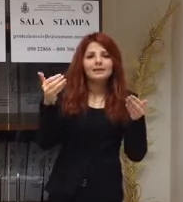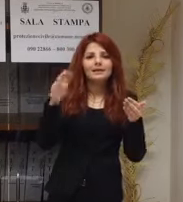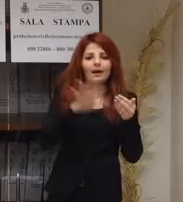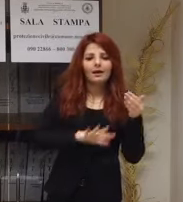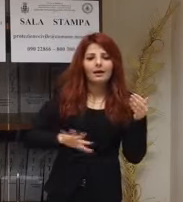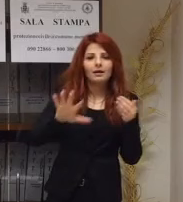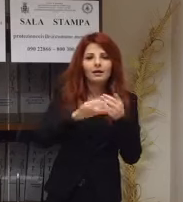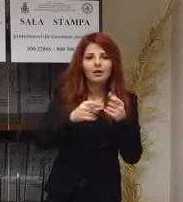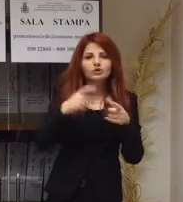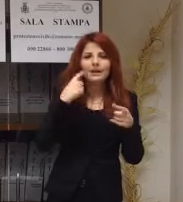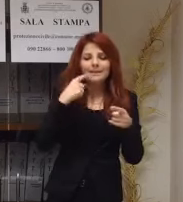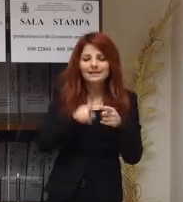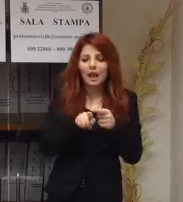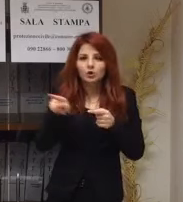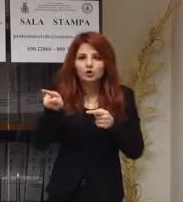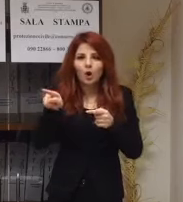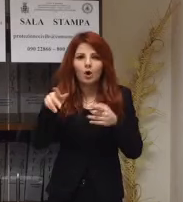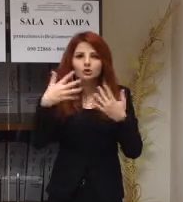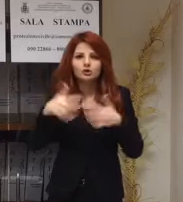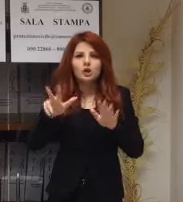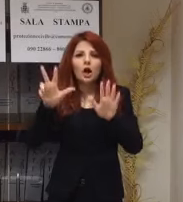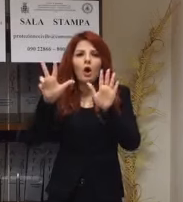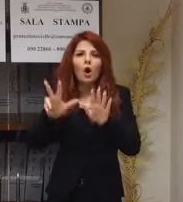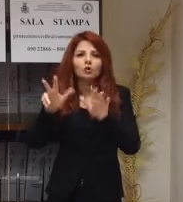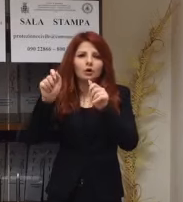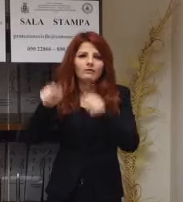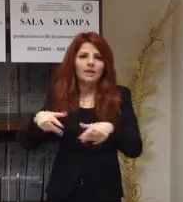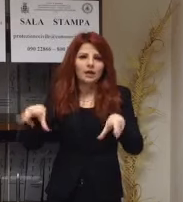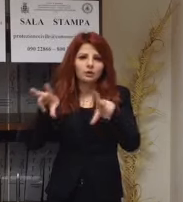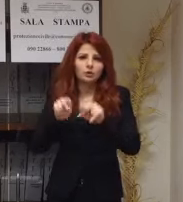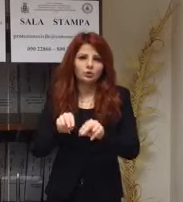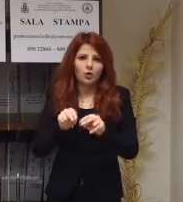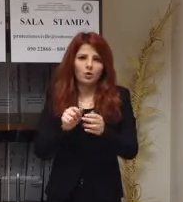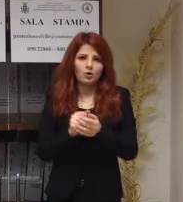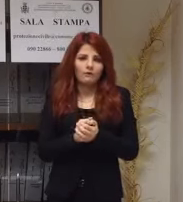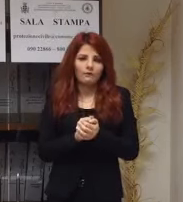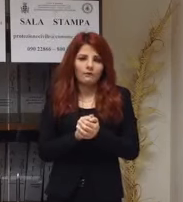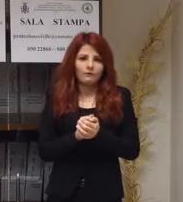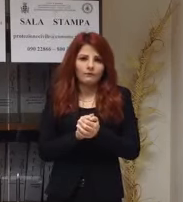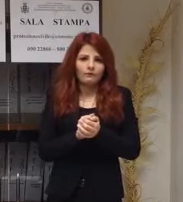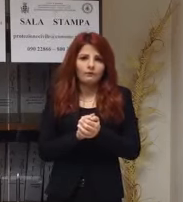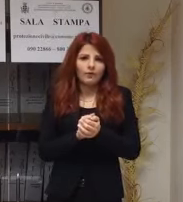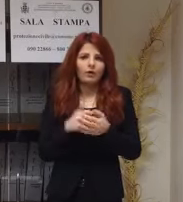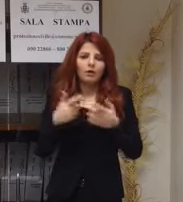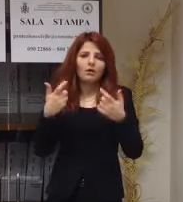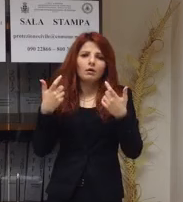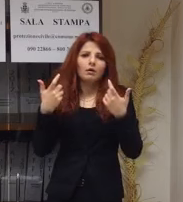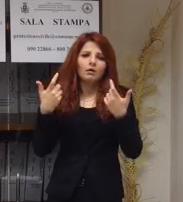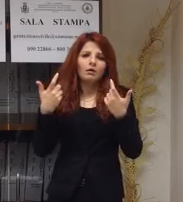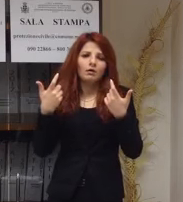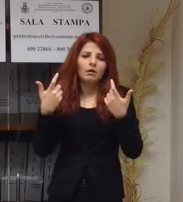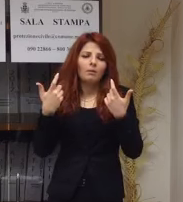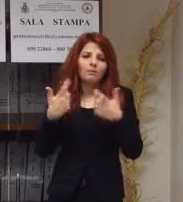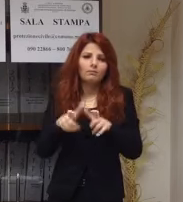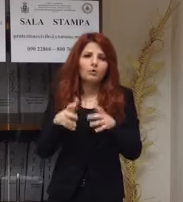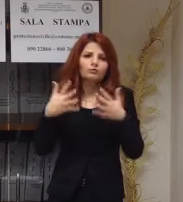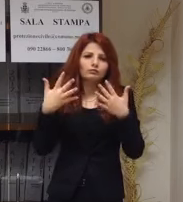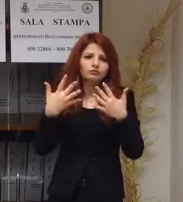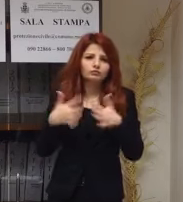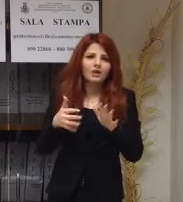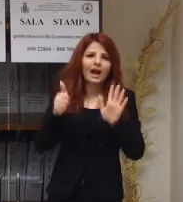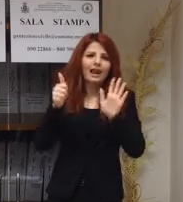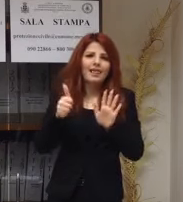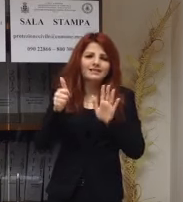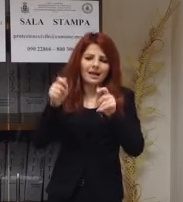l'impianto verrà riattivato alle ore 06:00. E in questo frattempo, sindaco, desideravo dare altre